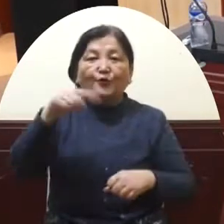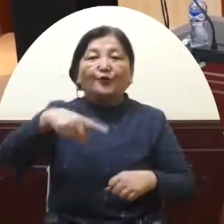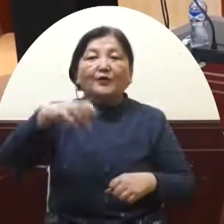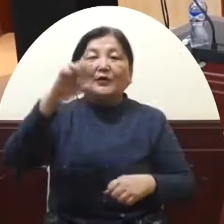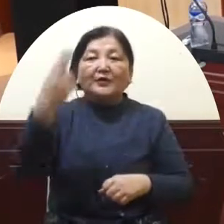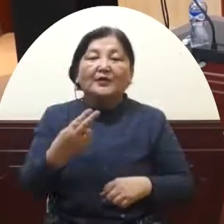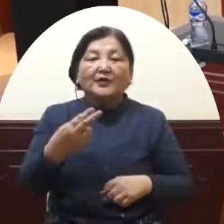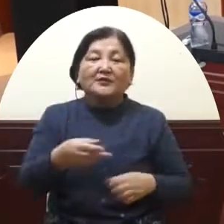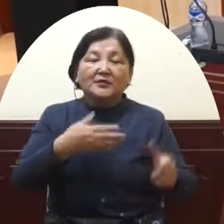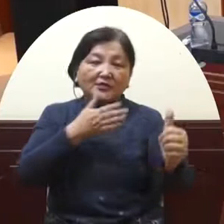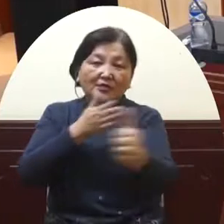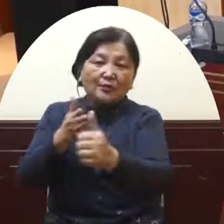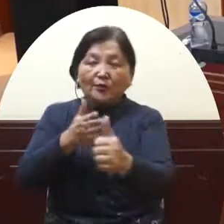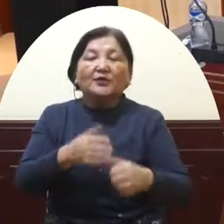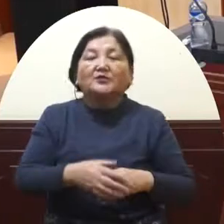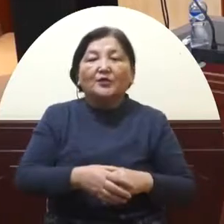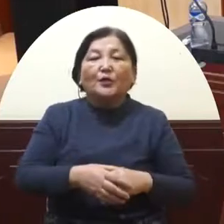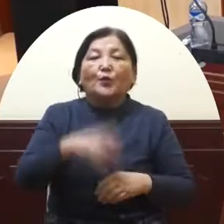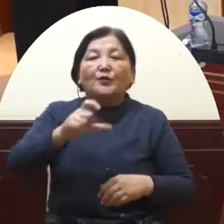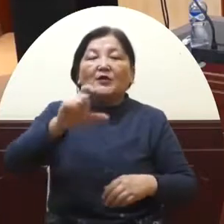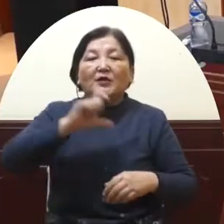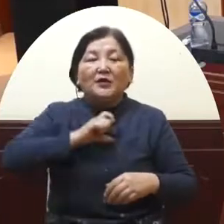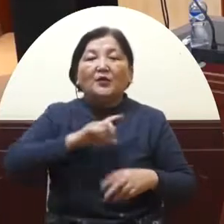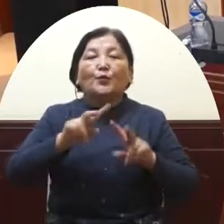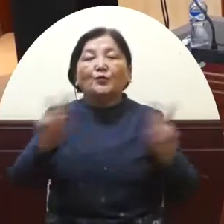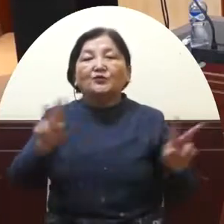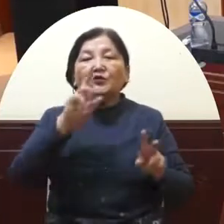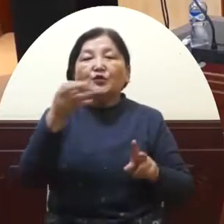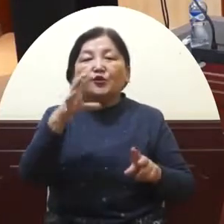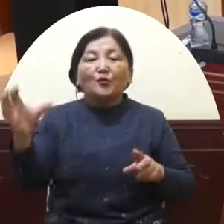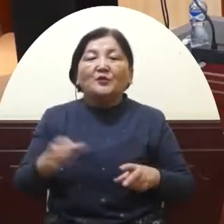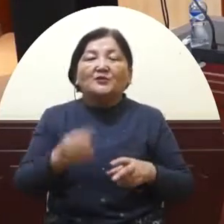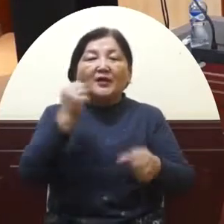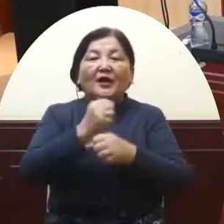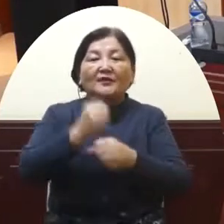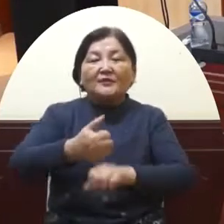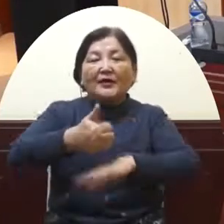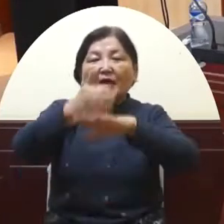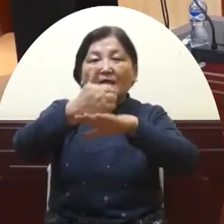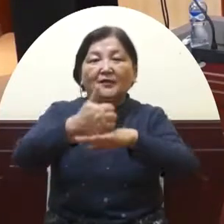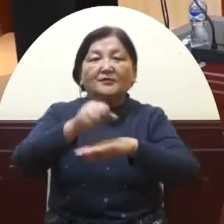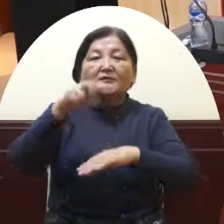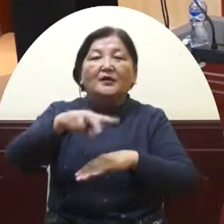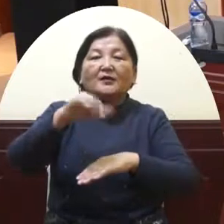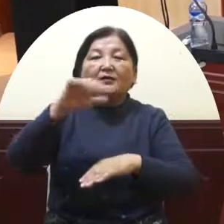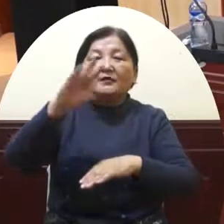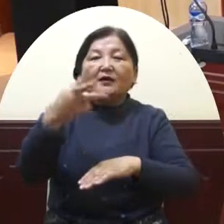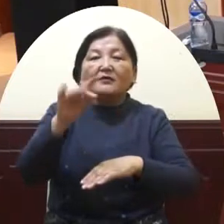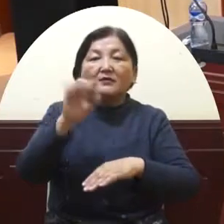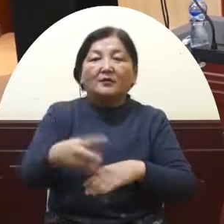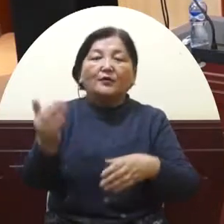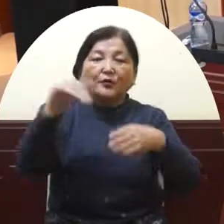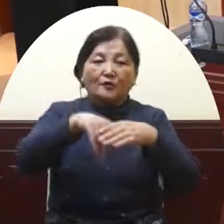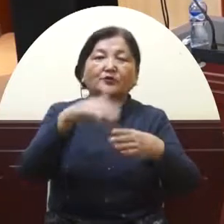дэгцээр чиглэлчээр хүний эрхийн үндэсний комиссийн айтай албаны зарлах алтан гэрэл оролцох